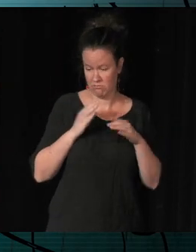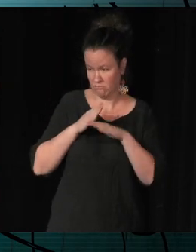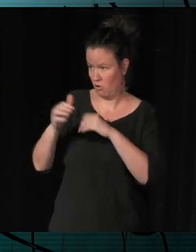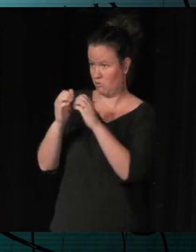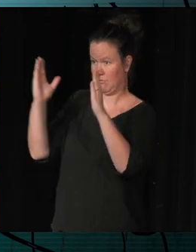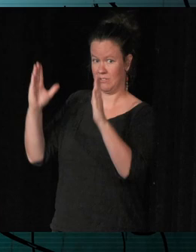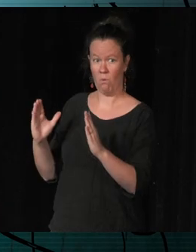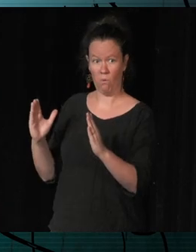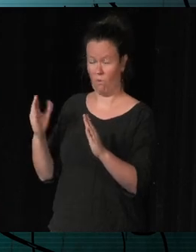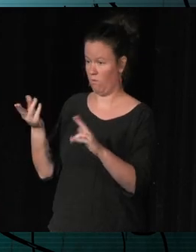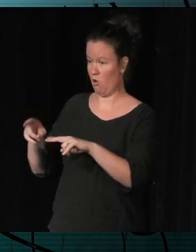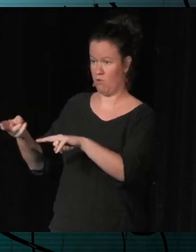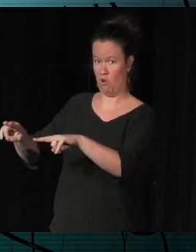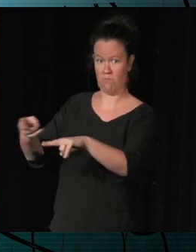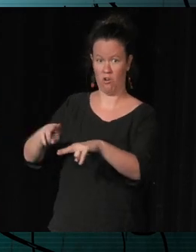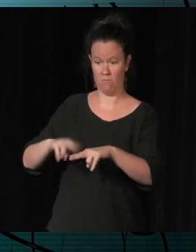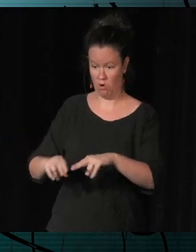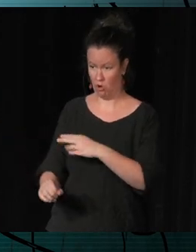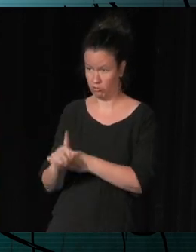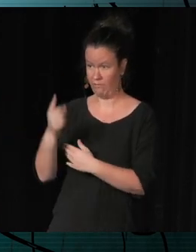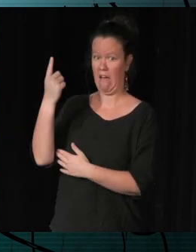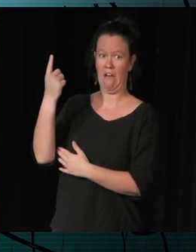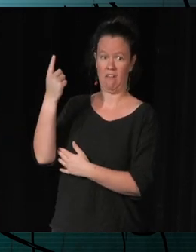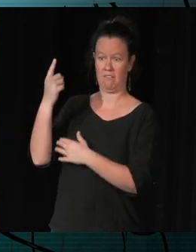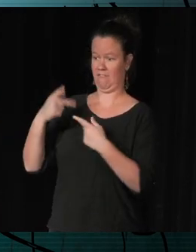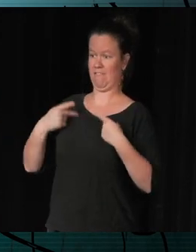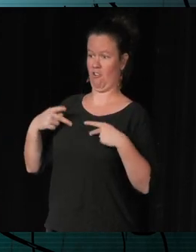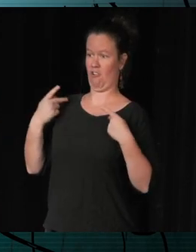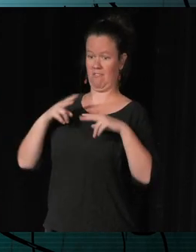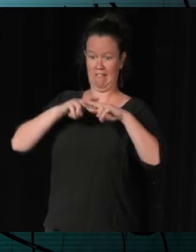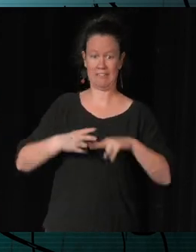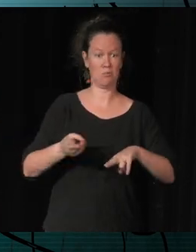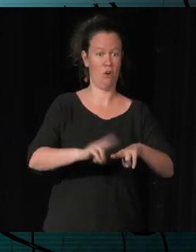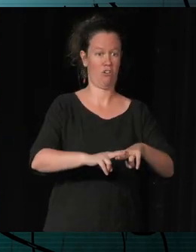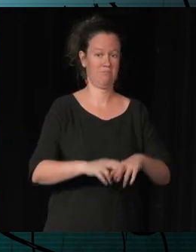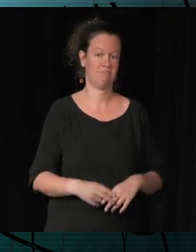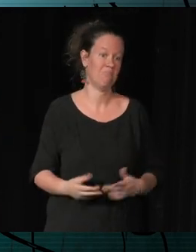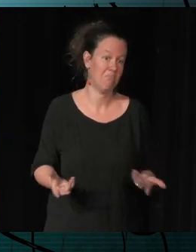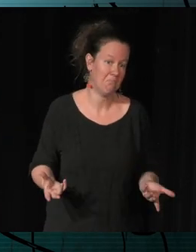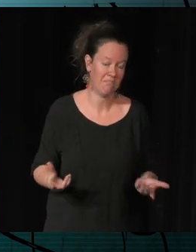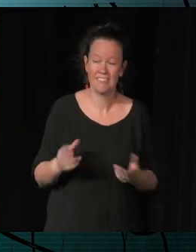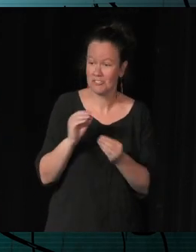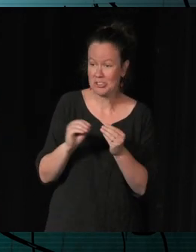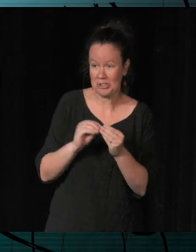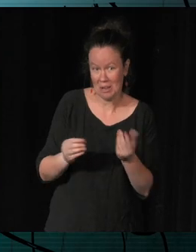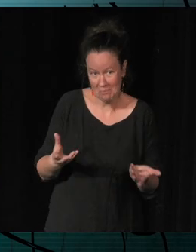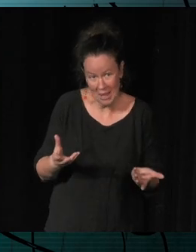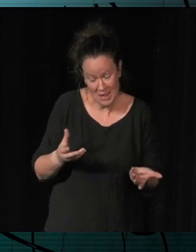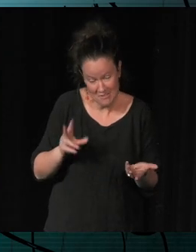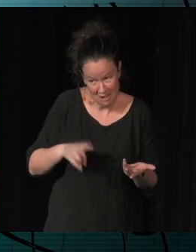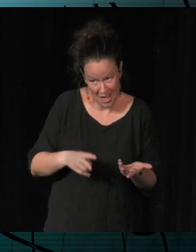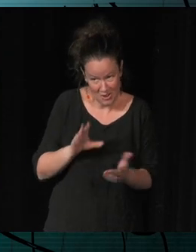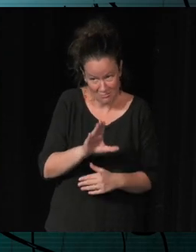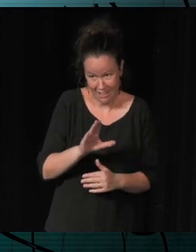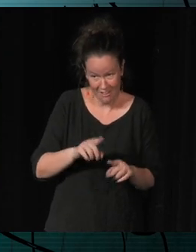va sortir vivant et voilà il a gagné juste parce qu'il est vivant et tous ses copains ils sont morts je caricature à peine c'était à peu près le même moule et je trouvais voilà je